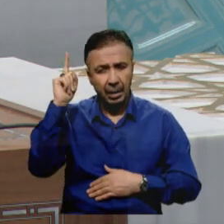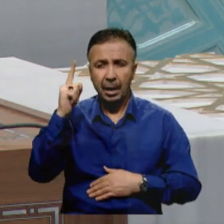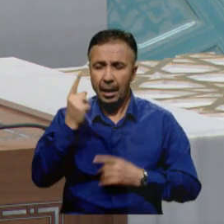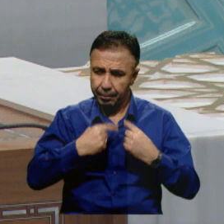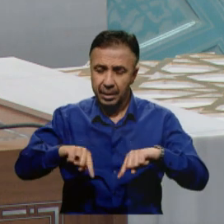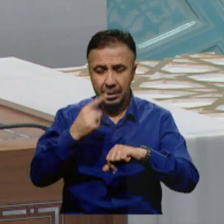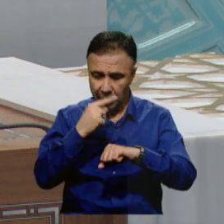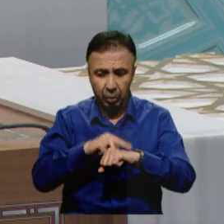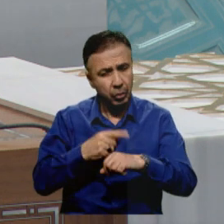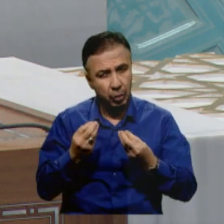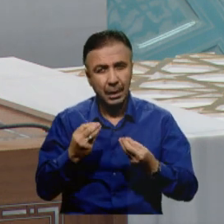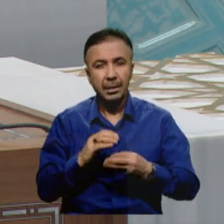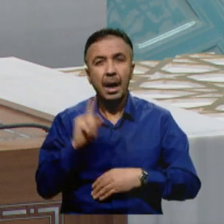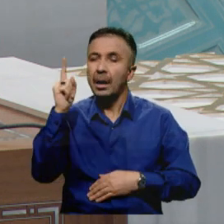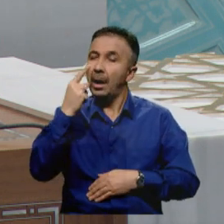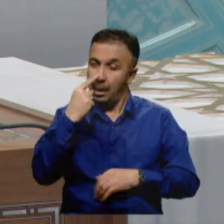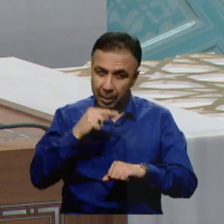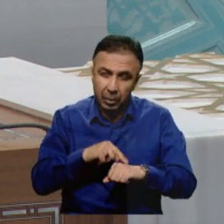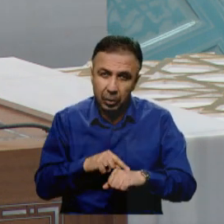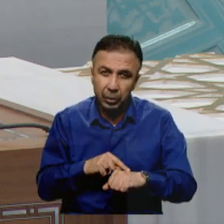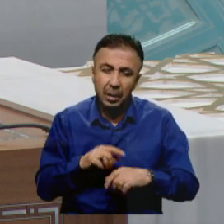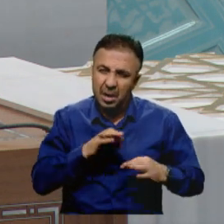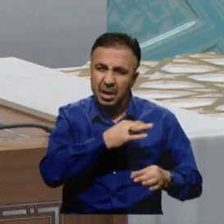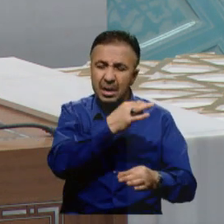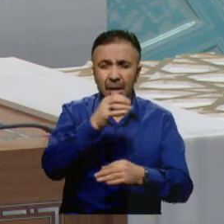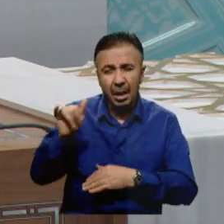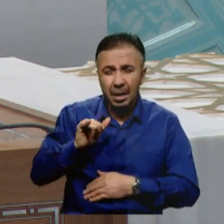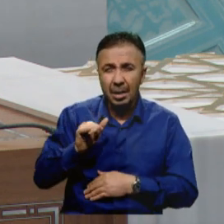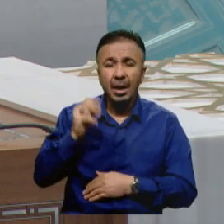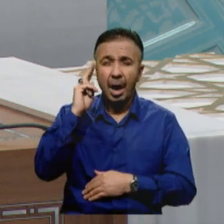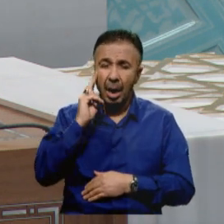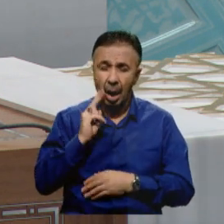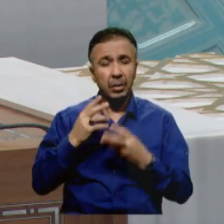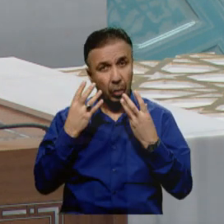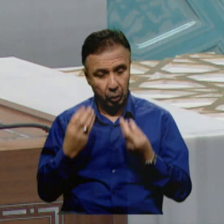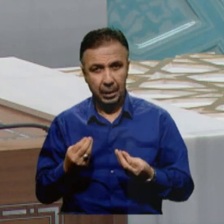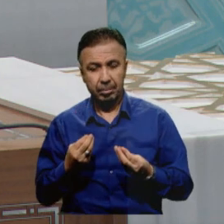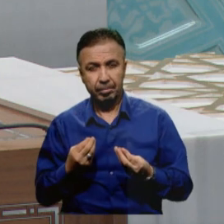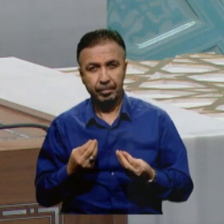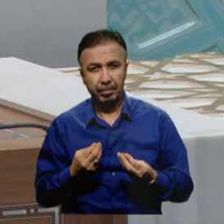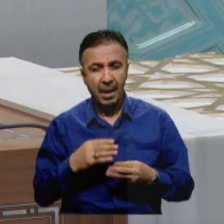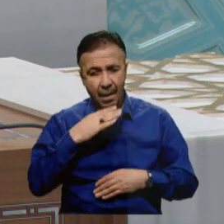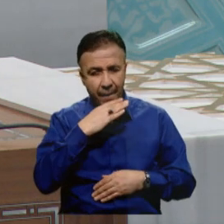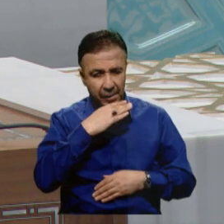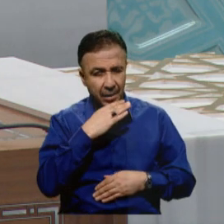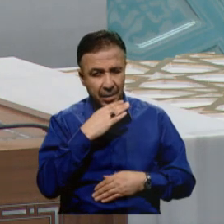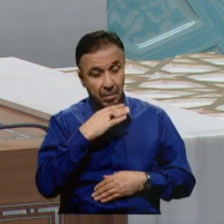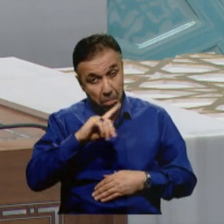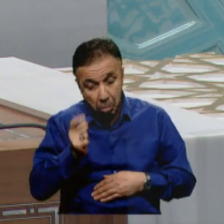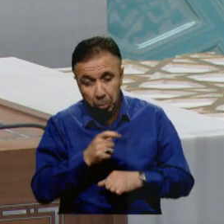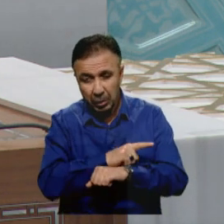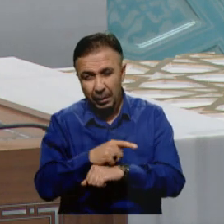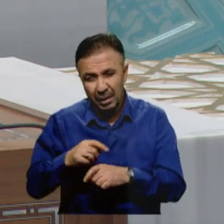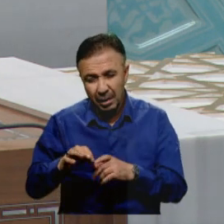güzel. Allah'a inanıyoruz. İnsanların yanında ahlaklı davranırken, fırsatını bulunca insanlardan